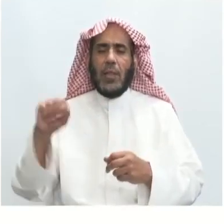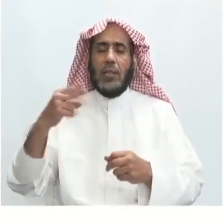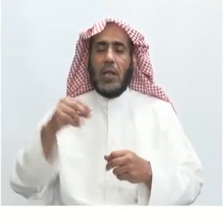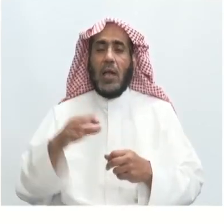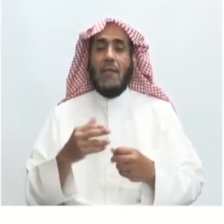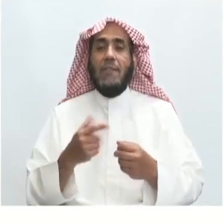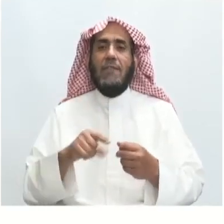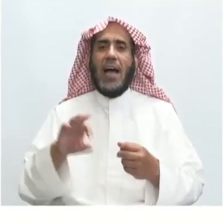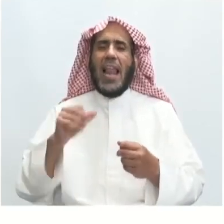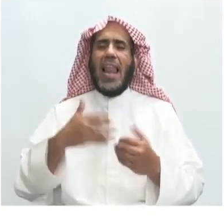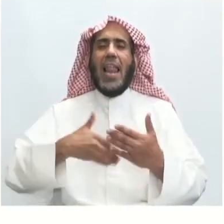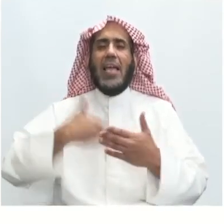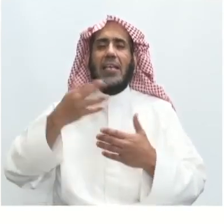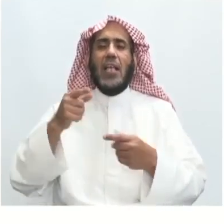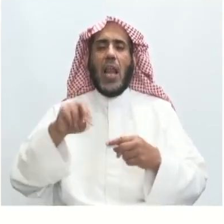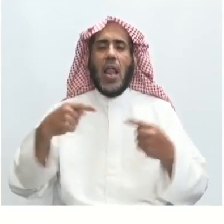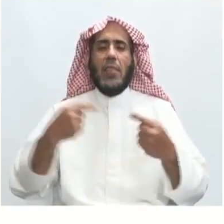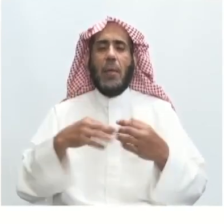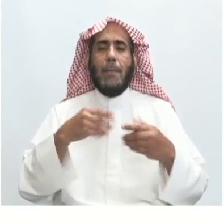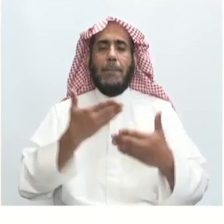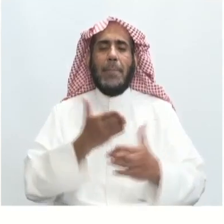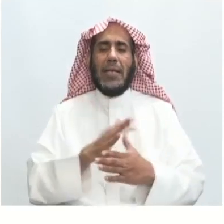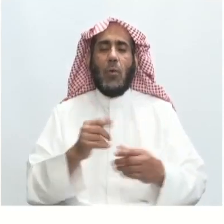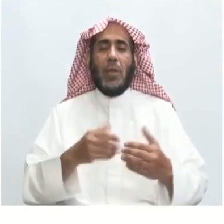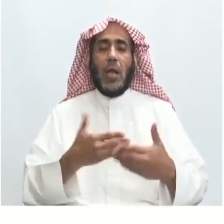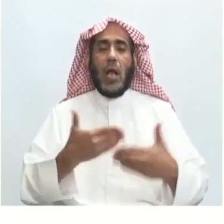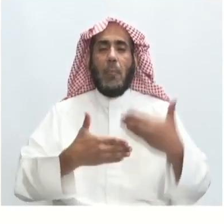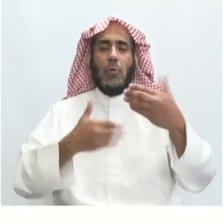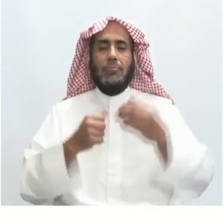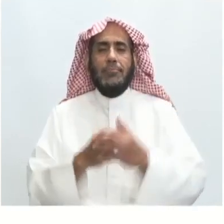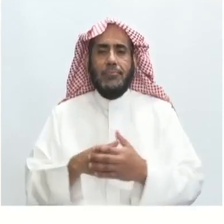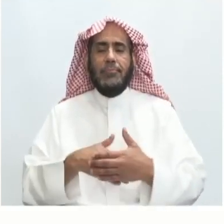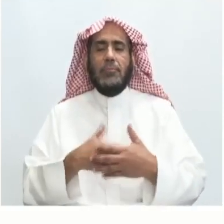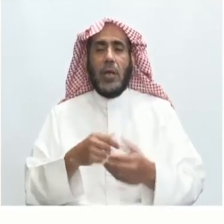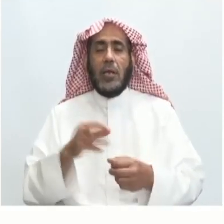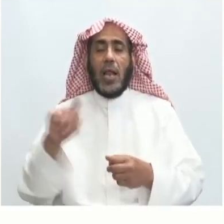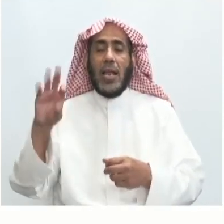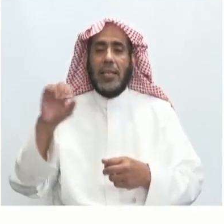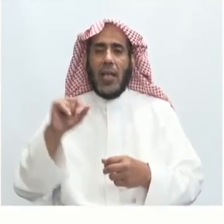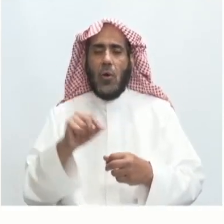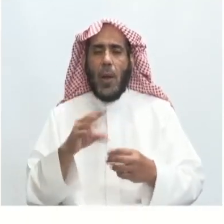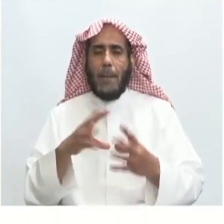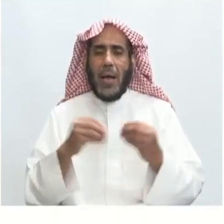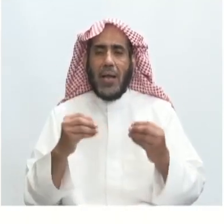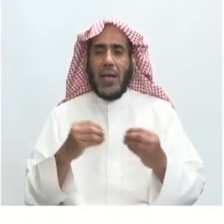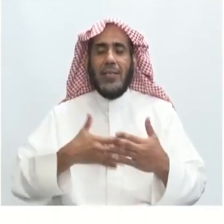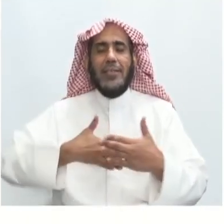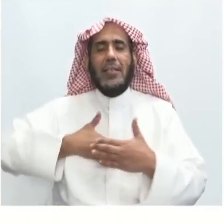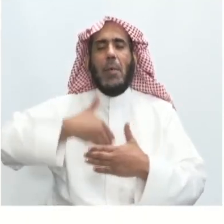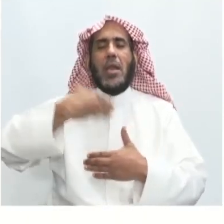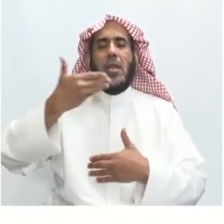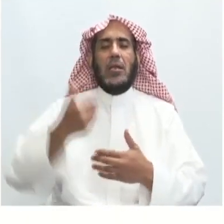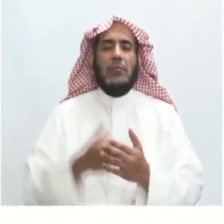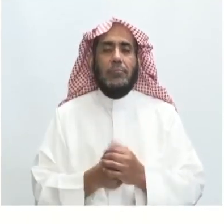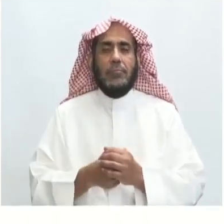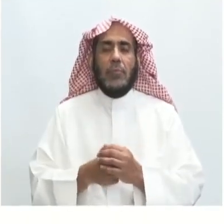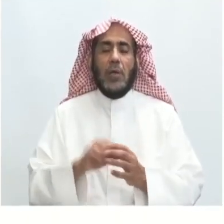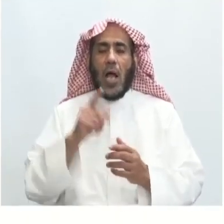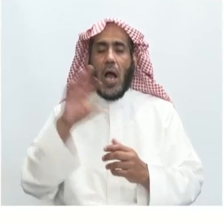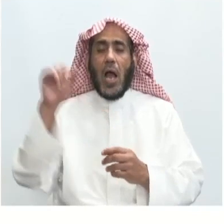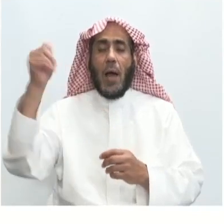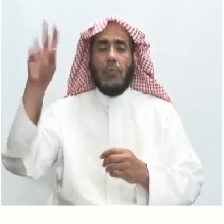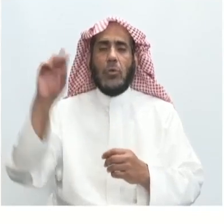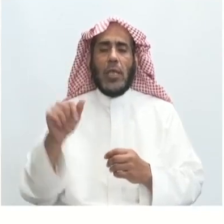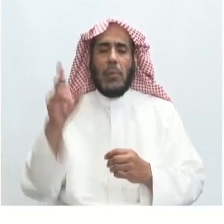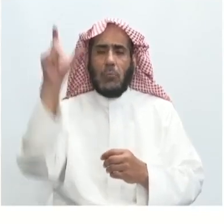فليت الذي بيني وبينك عامر بالتاكيد انك فهمت ان ليت هنا بمعنى التمني او صيغته التمني قال ابو